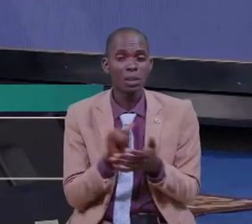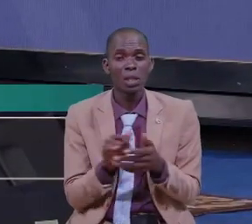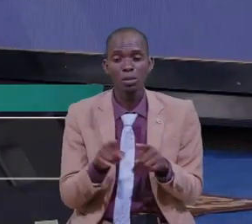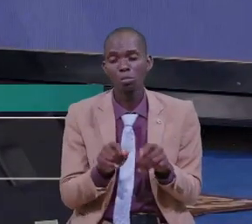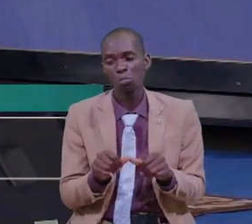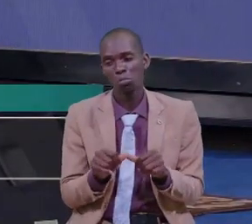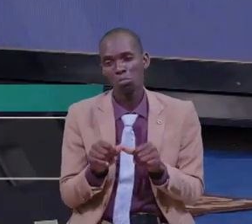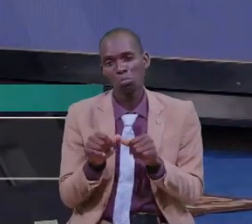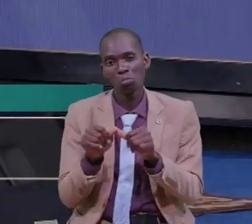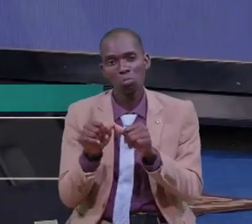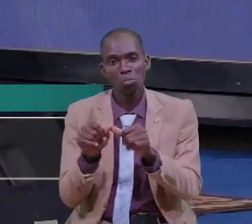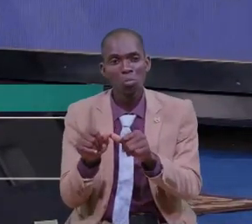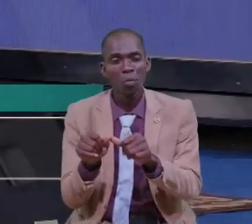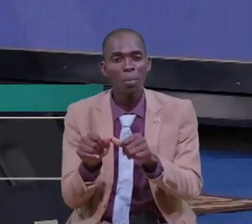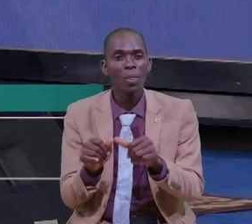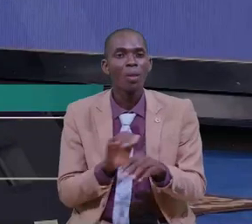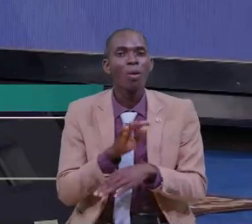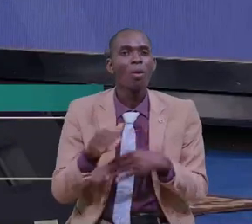vous avancez,